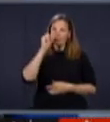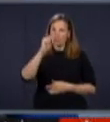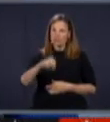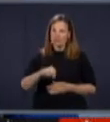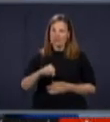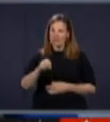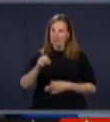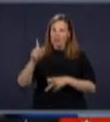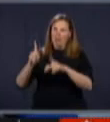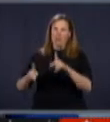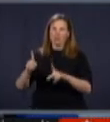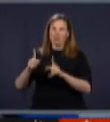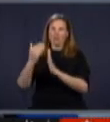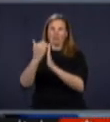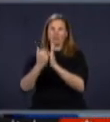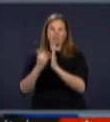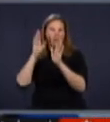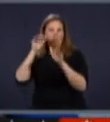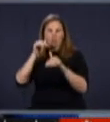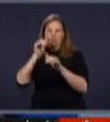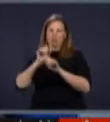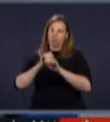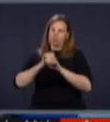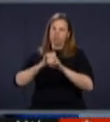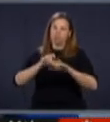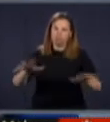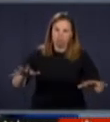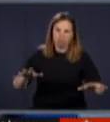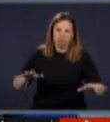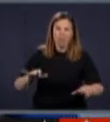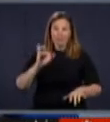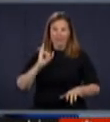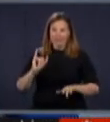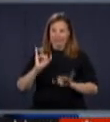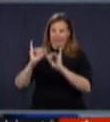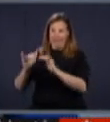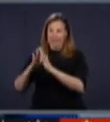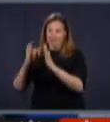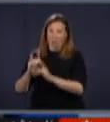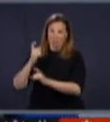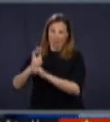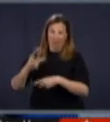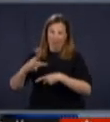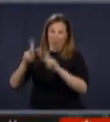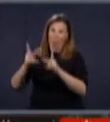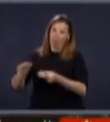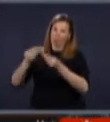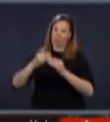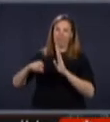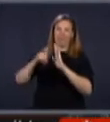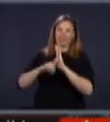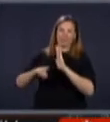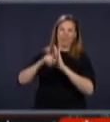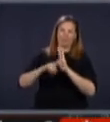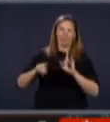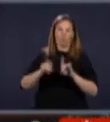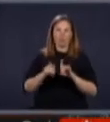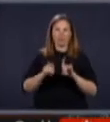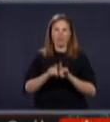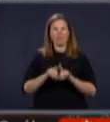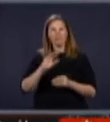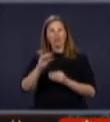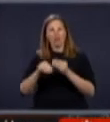aller. Mais il faut qu'on soit capable de faire, parce que sinon, le confinement a trop d'effets secondaires négatifs. Bien, j'ajouterais qu'effectivement, moi aussi,